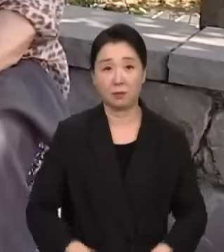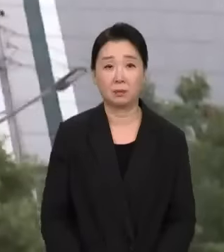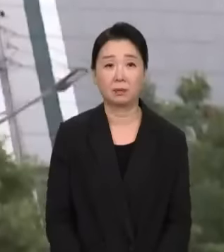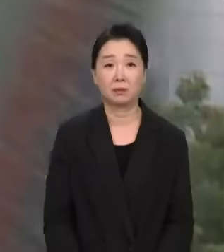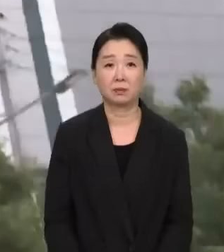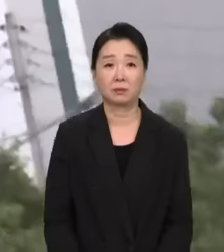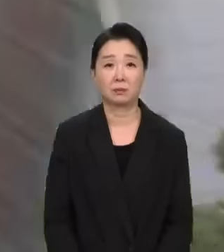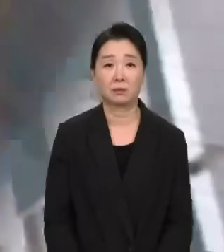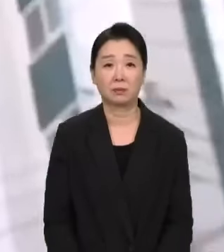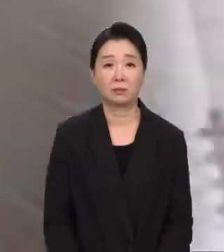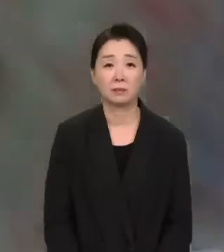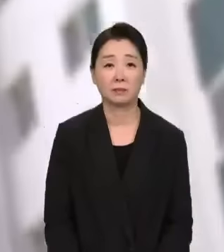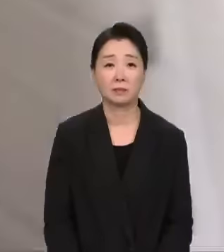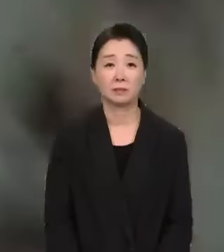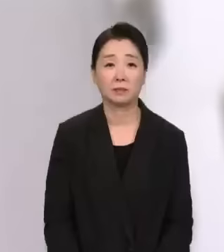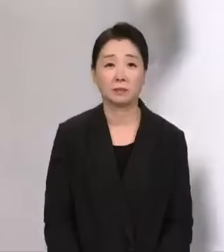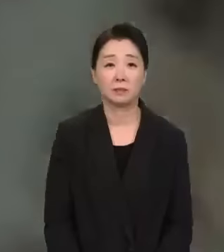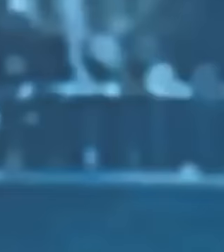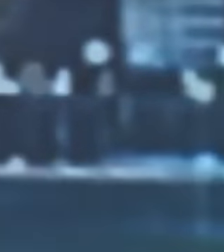JTBC 정진명입니다.